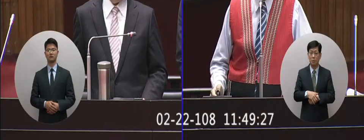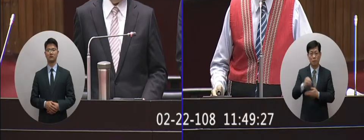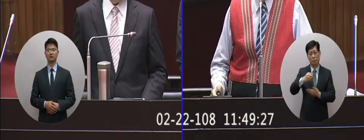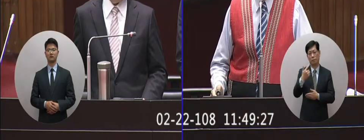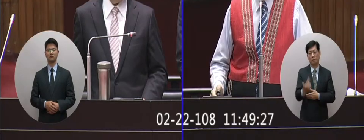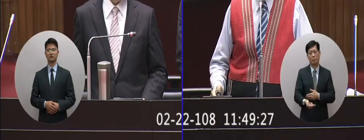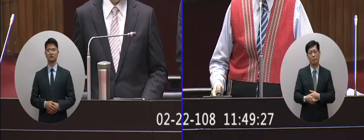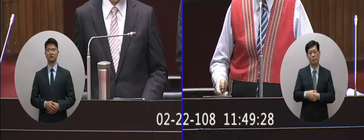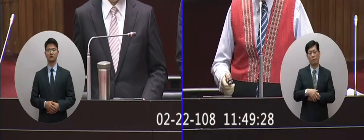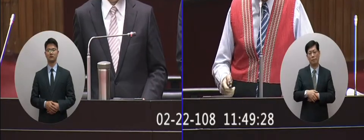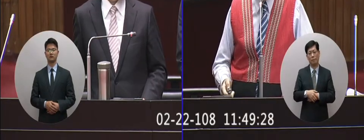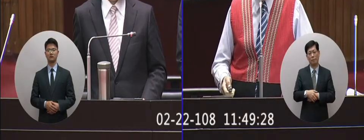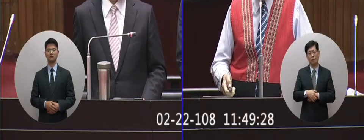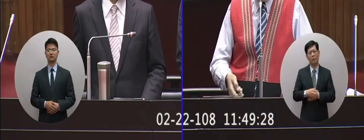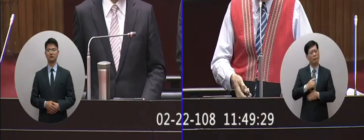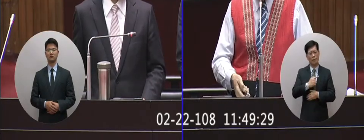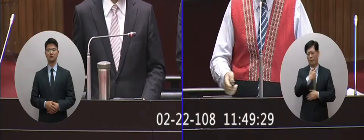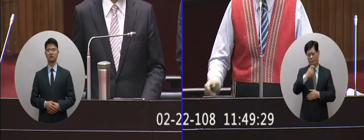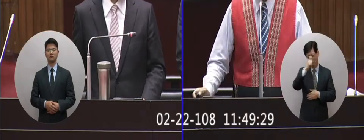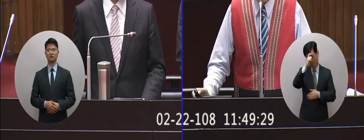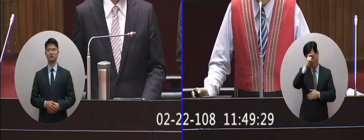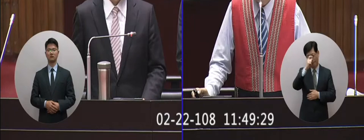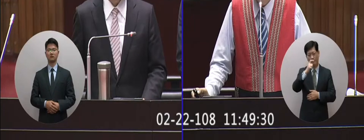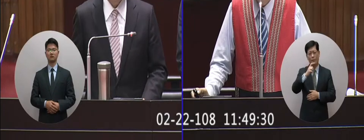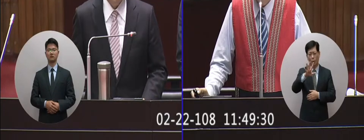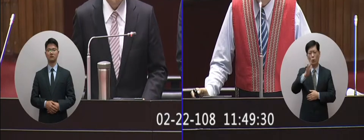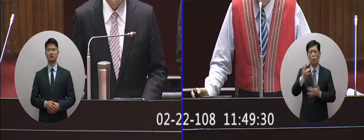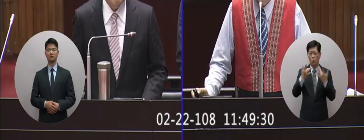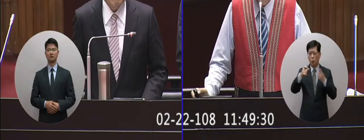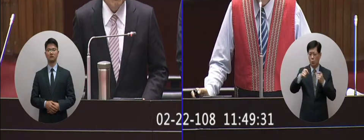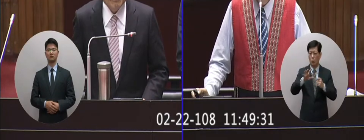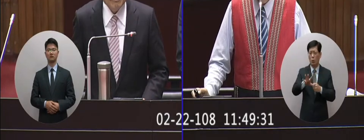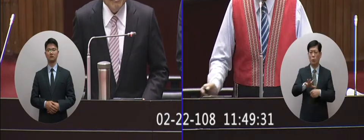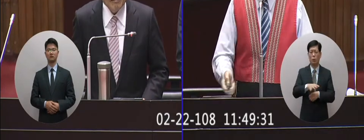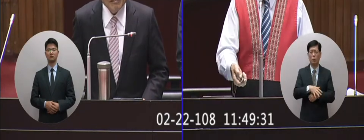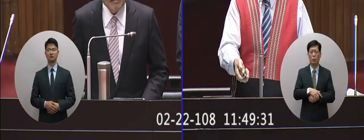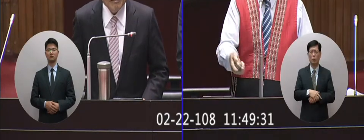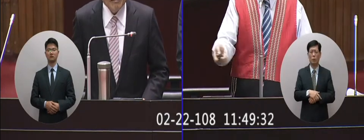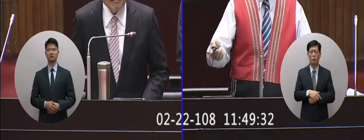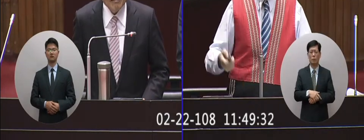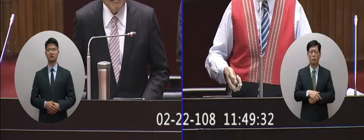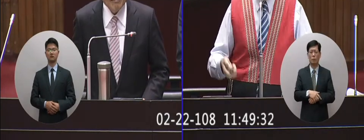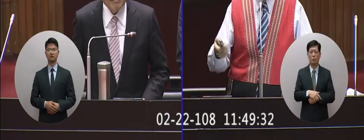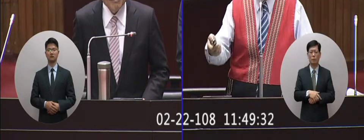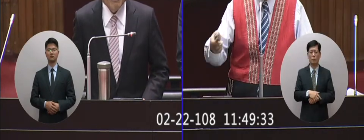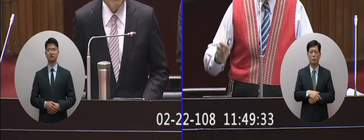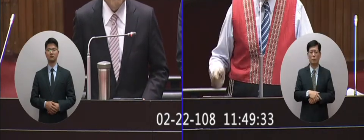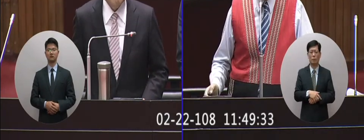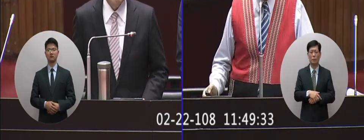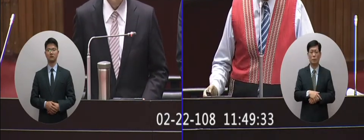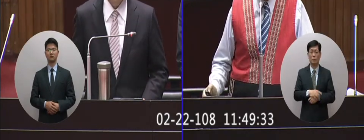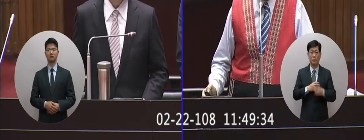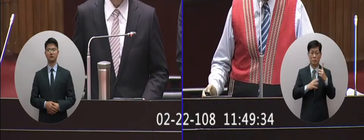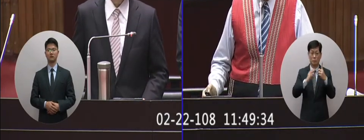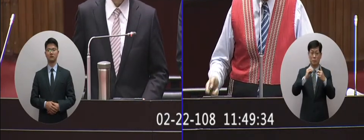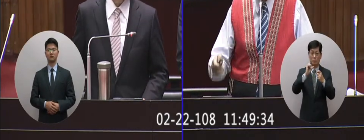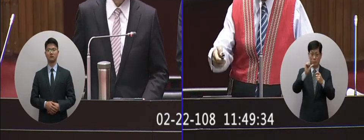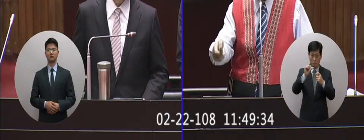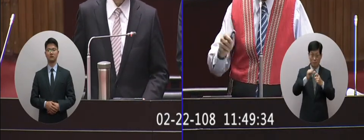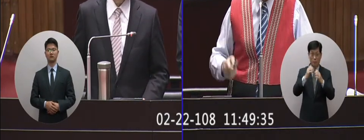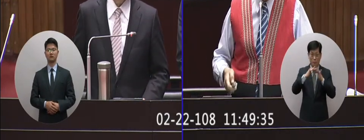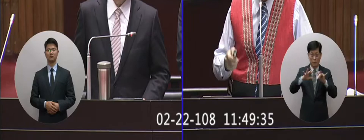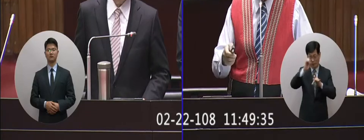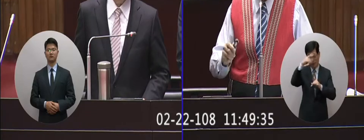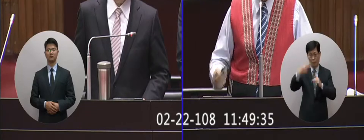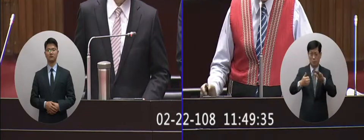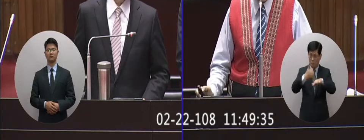得太晚，所以我们很期待都有草案呢、啊。所以这个1105年民进